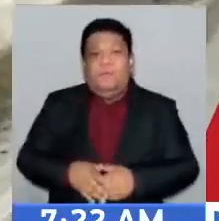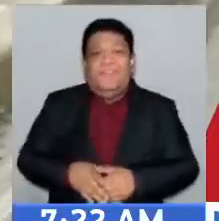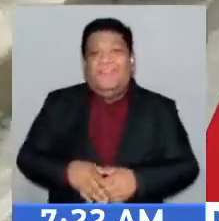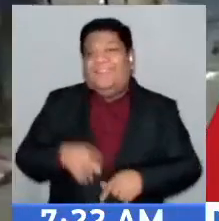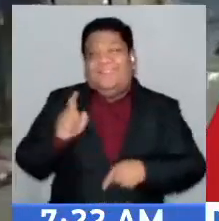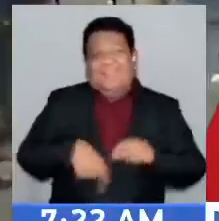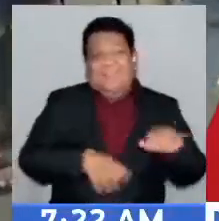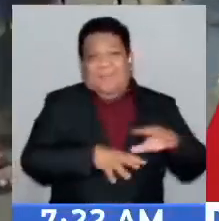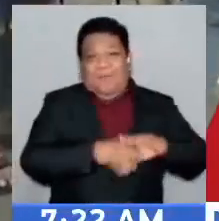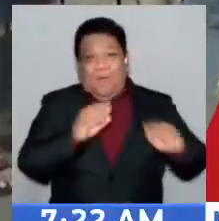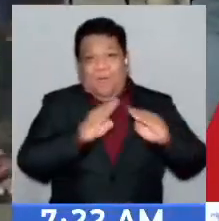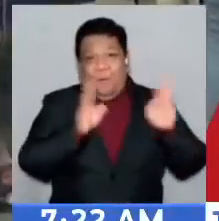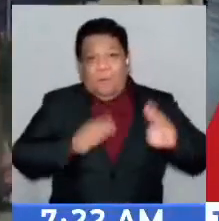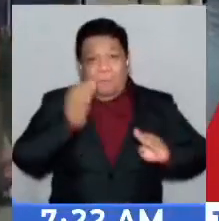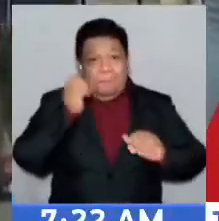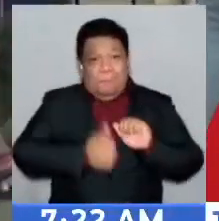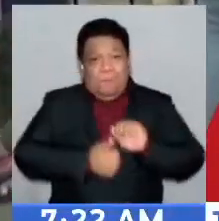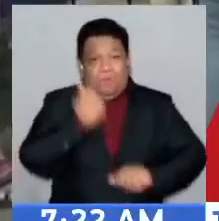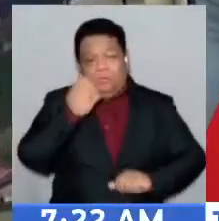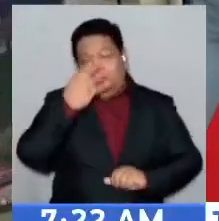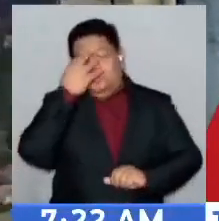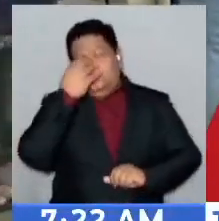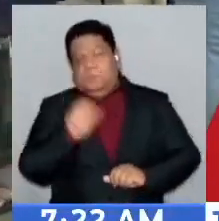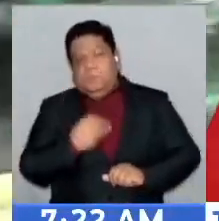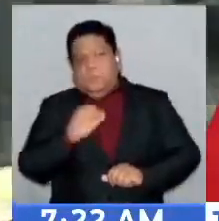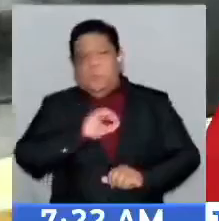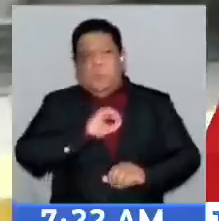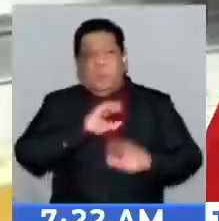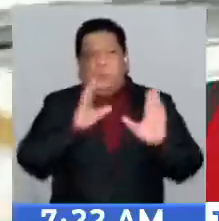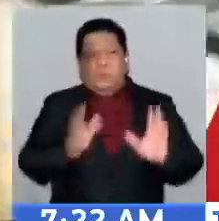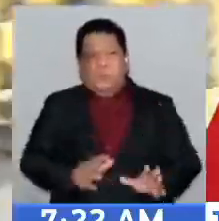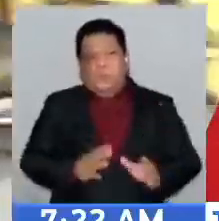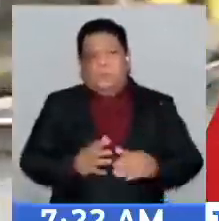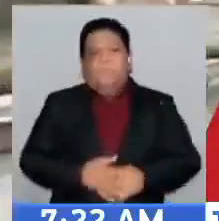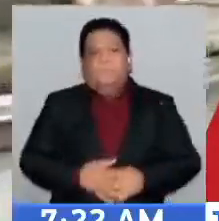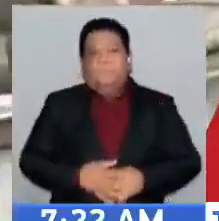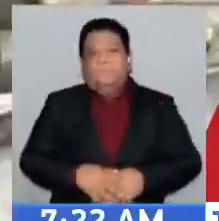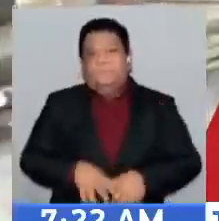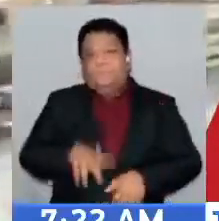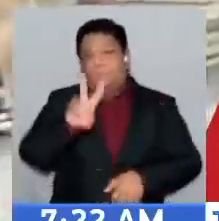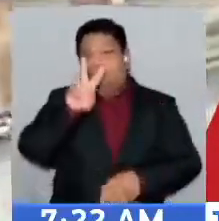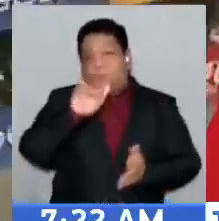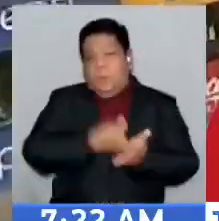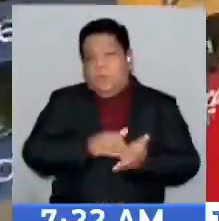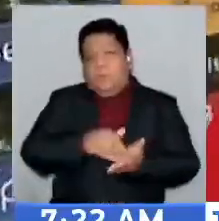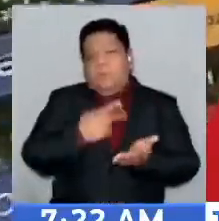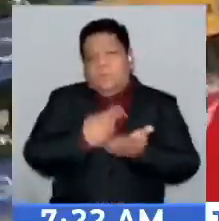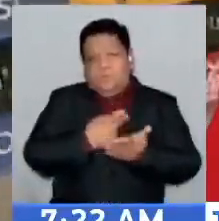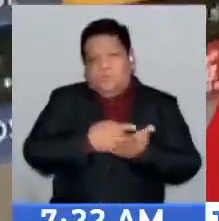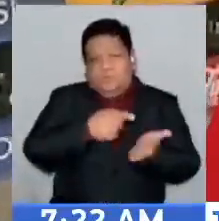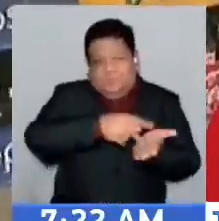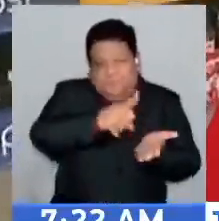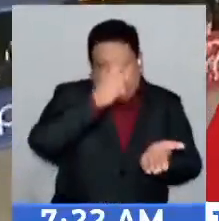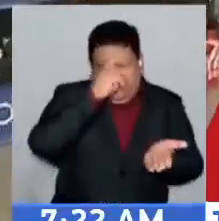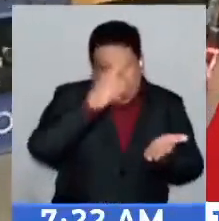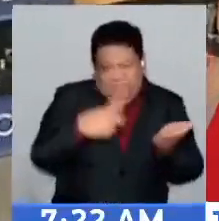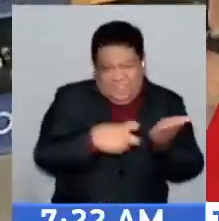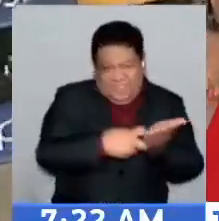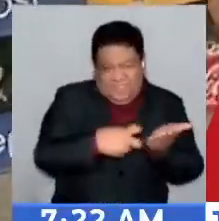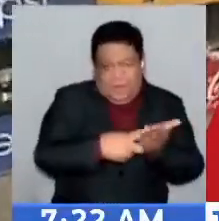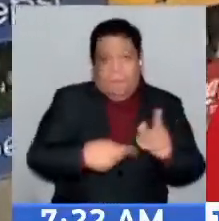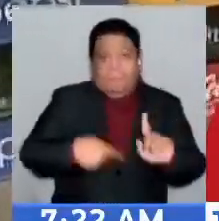kanila ay tulog yung mga may-ari nun. 2,000 ang bayad nila sa ticket para sa illegal parking, dagdag na 1,000 para sa